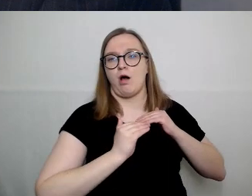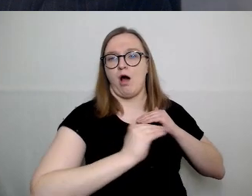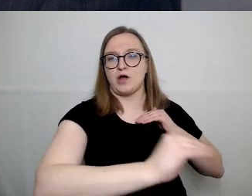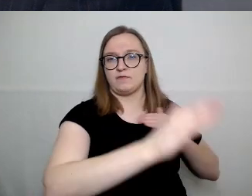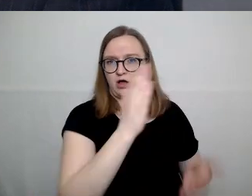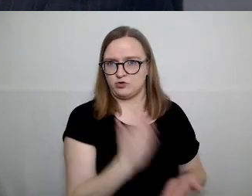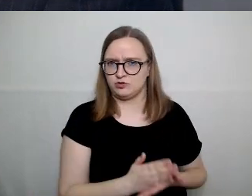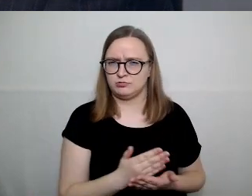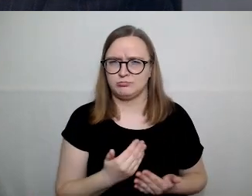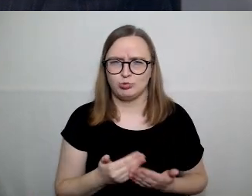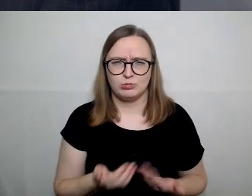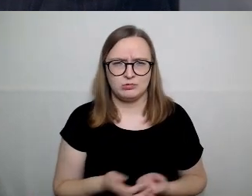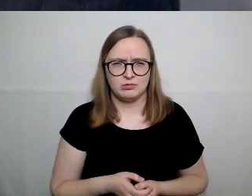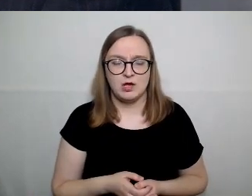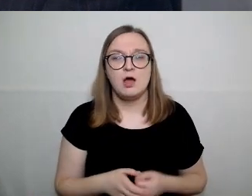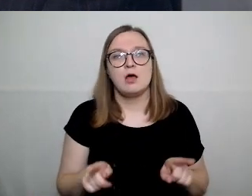yra